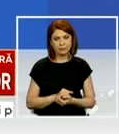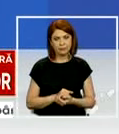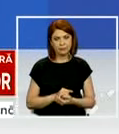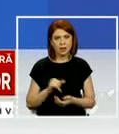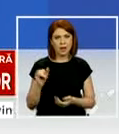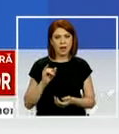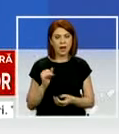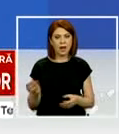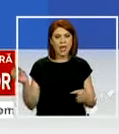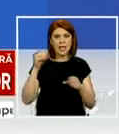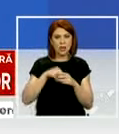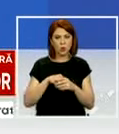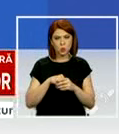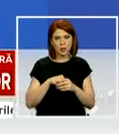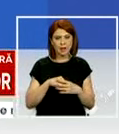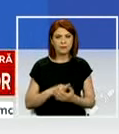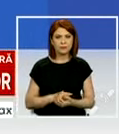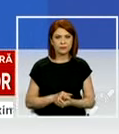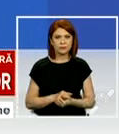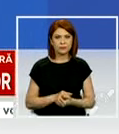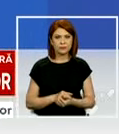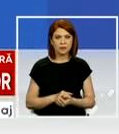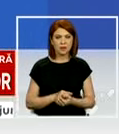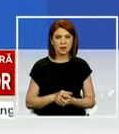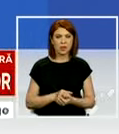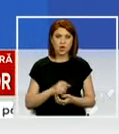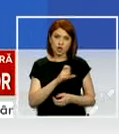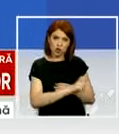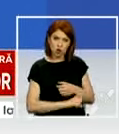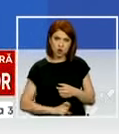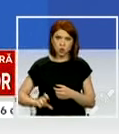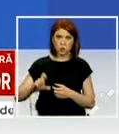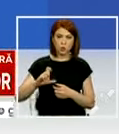care include flancul sudic,